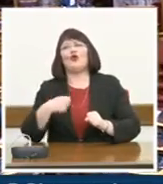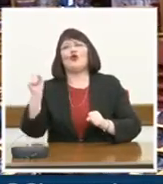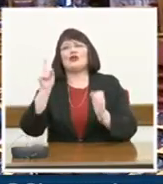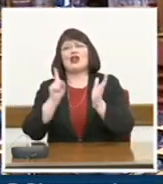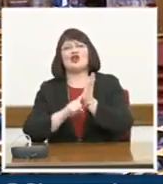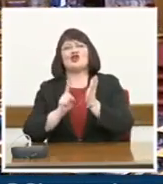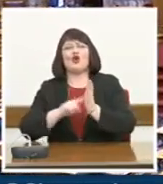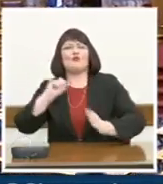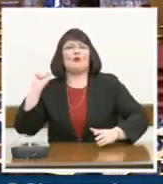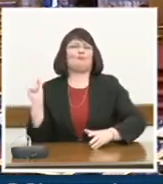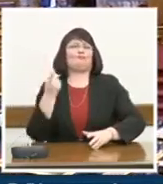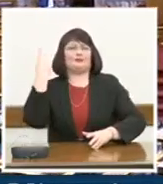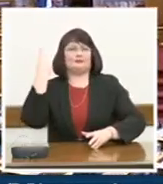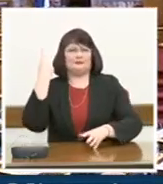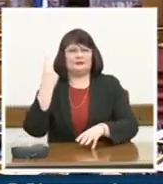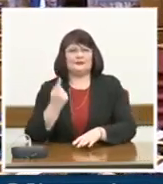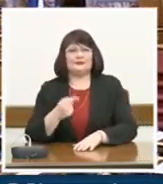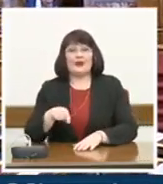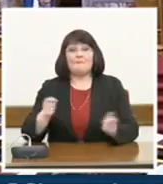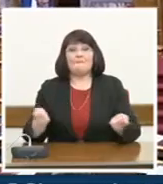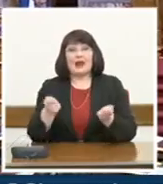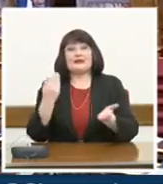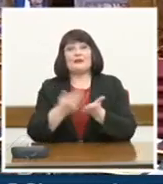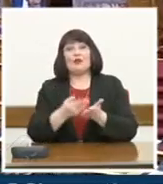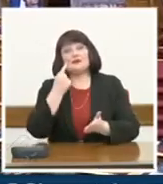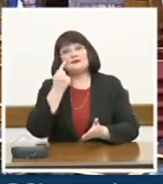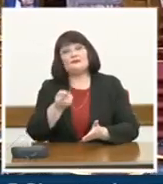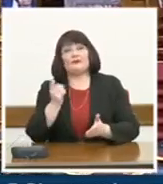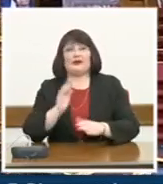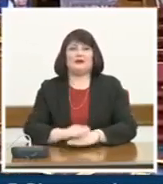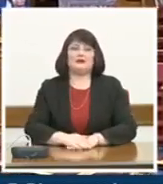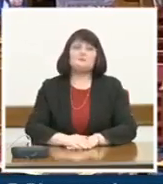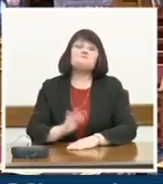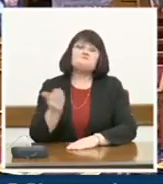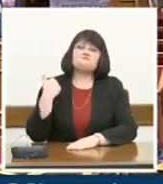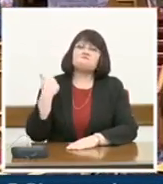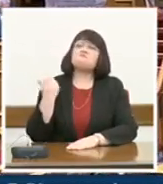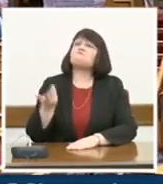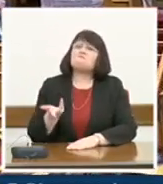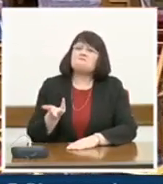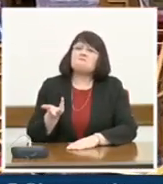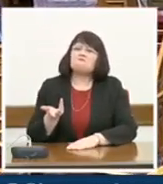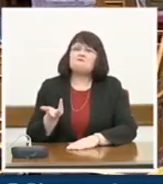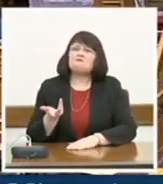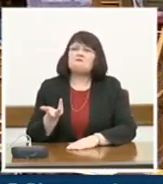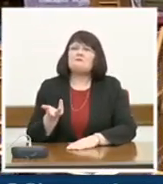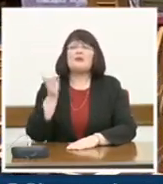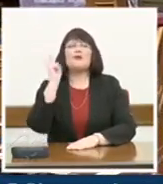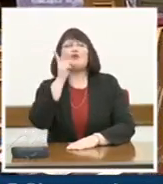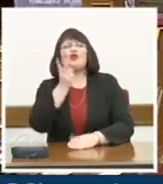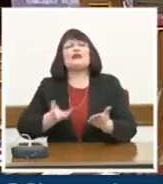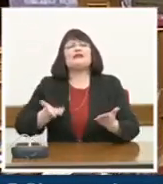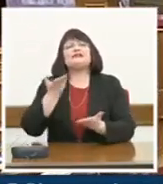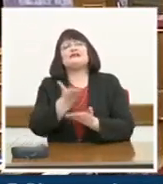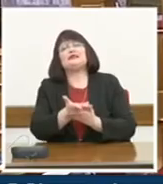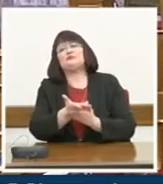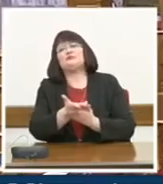κάθε μέρα στην πράξη. Θα πει κανείς, τι άλλη πρόταση Μομφής να καταθέσει ο